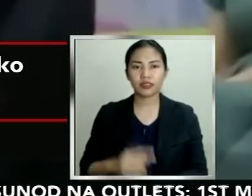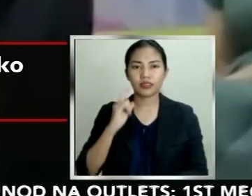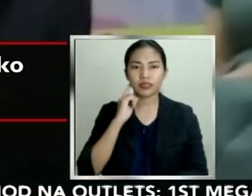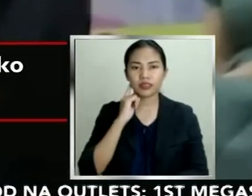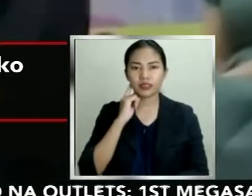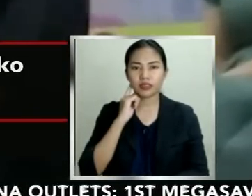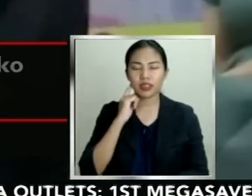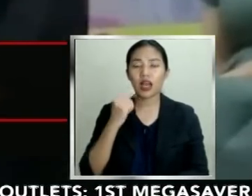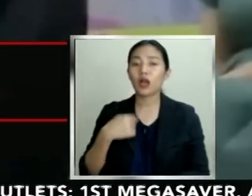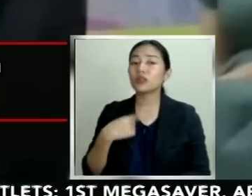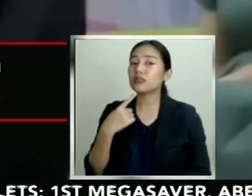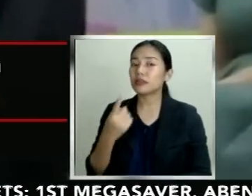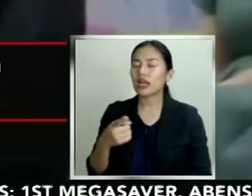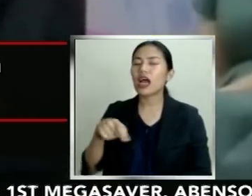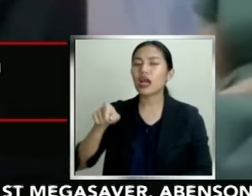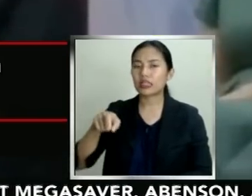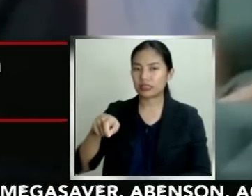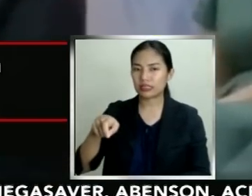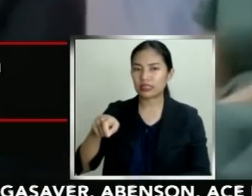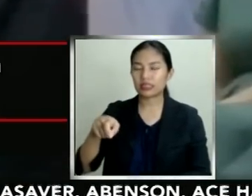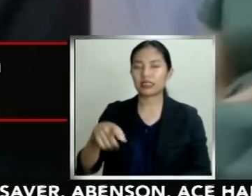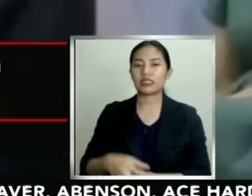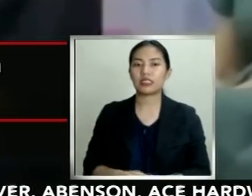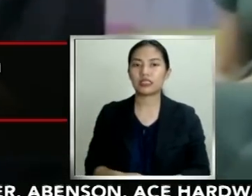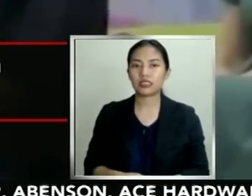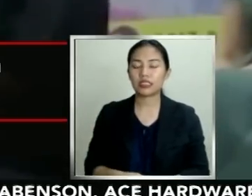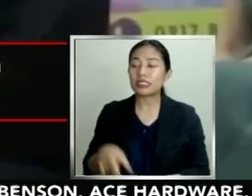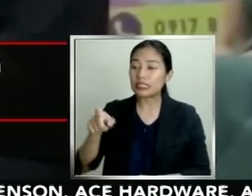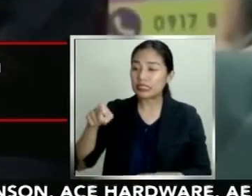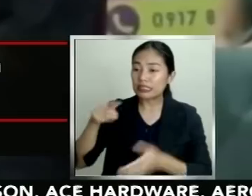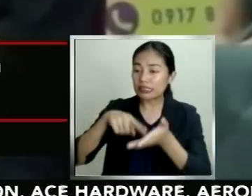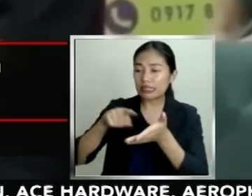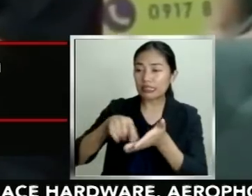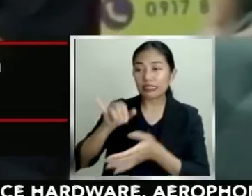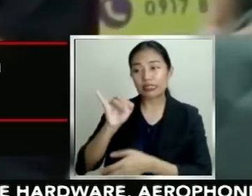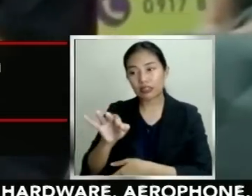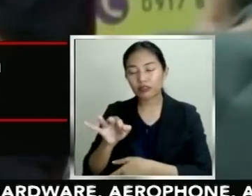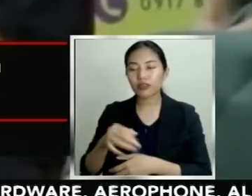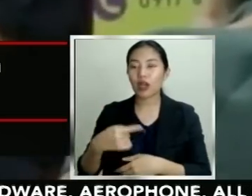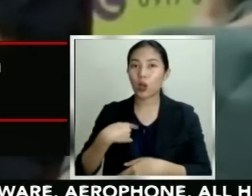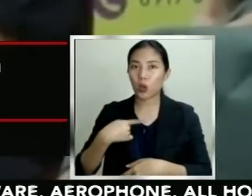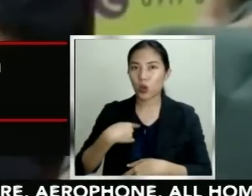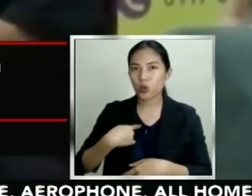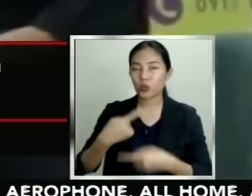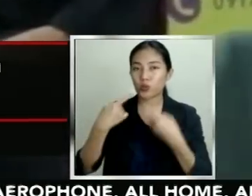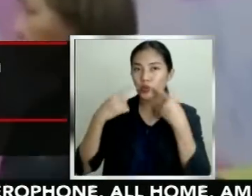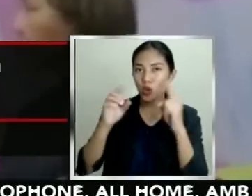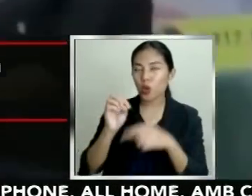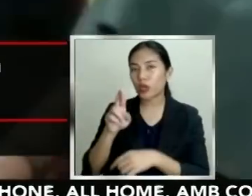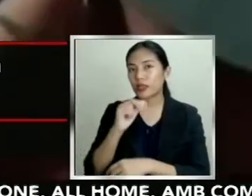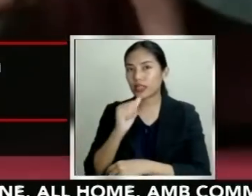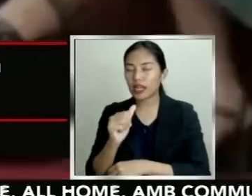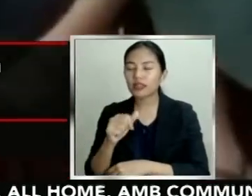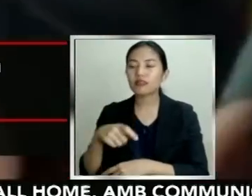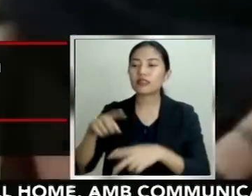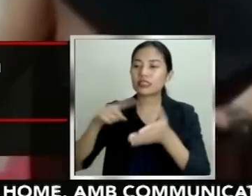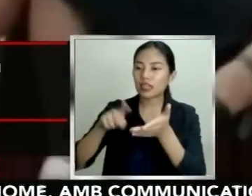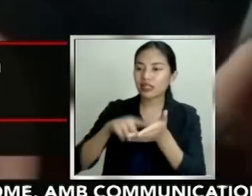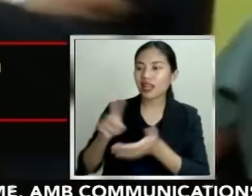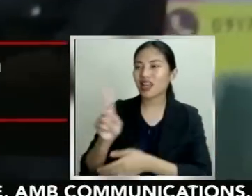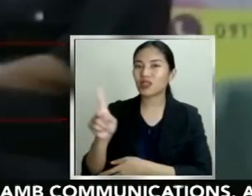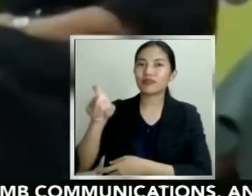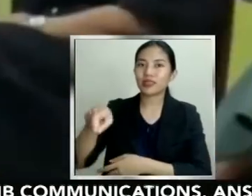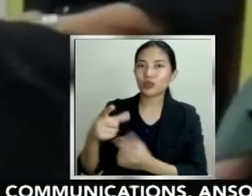ko makita kung mananalo ba ako o hindi at kung ano ang kailangan ko gagawin para